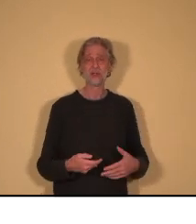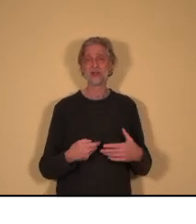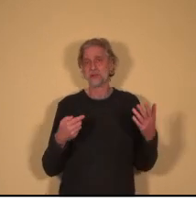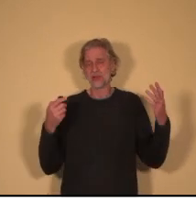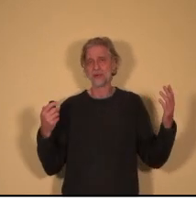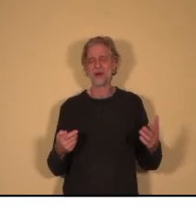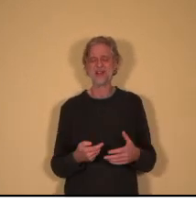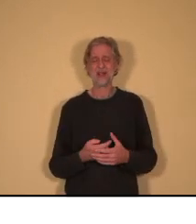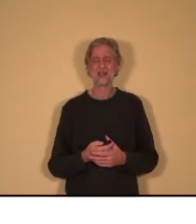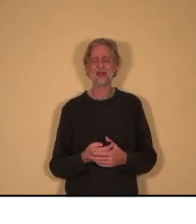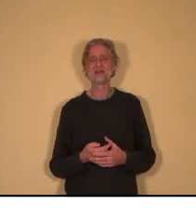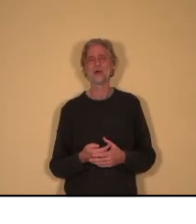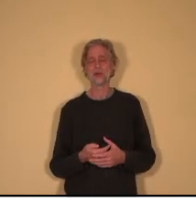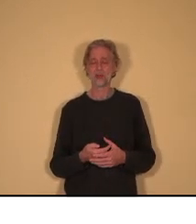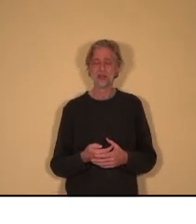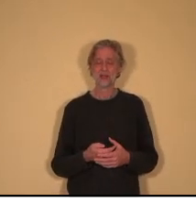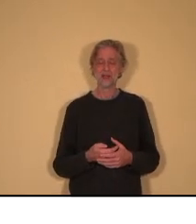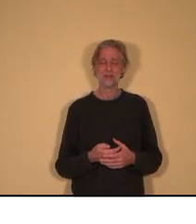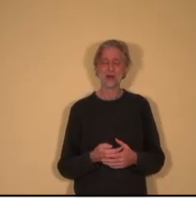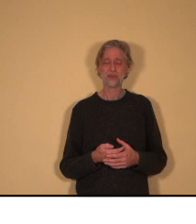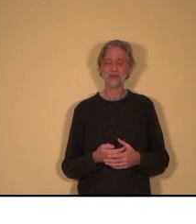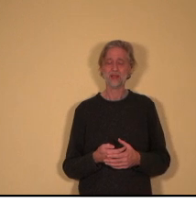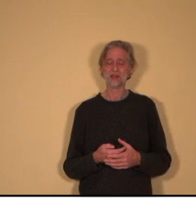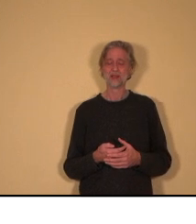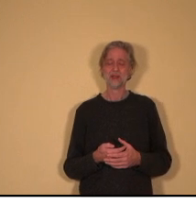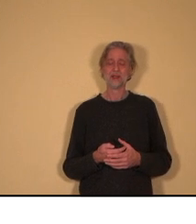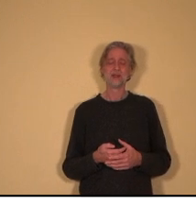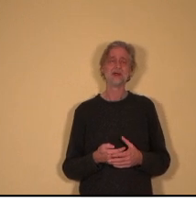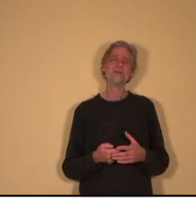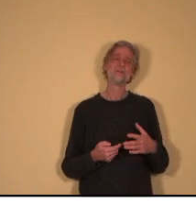Energieumwandlung, wir nennen es einfach mal Energieerzeugung, aufgewendet.